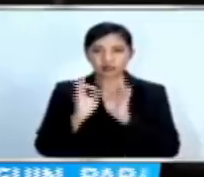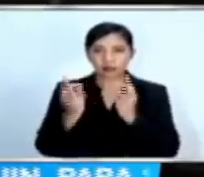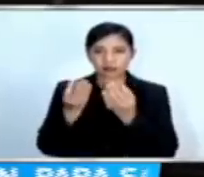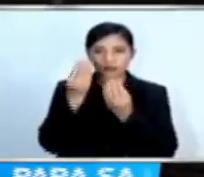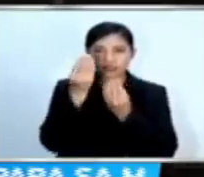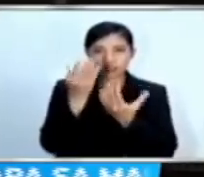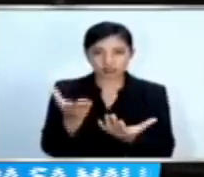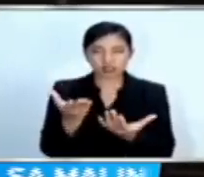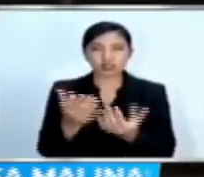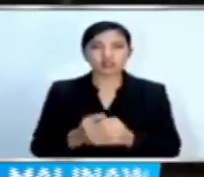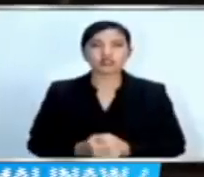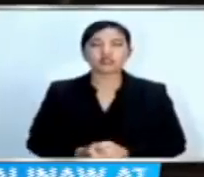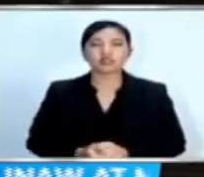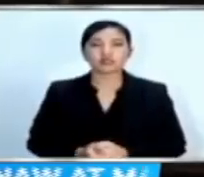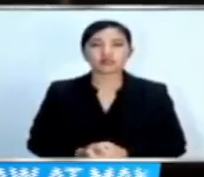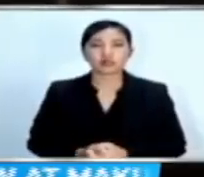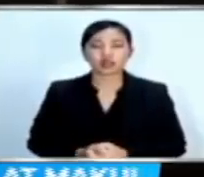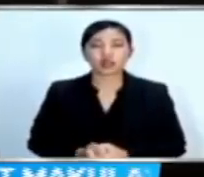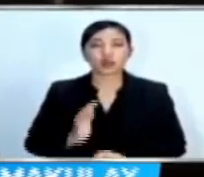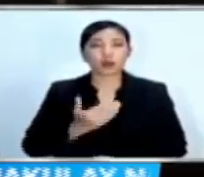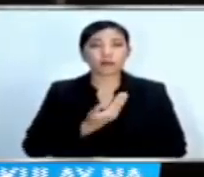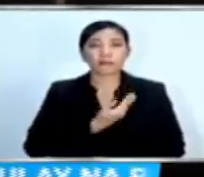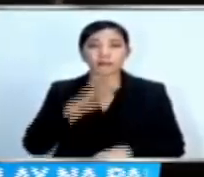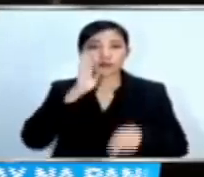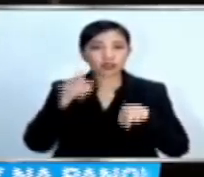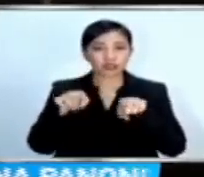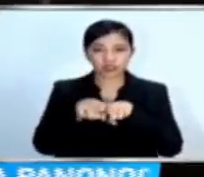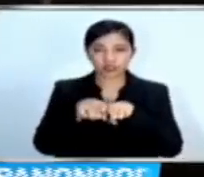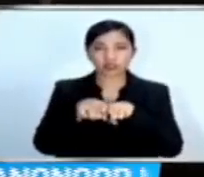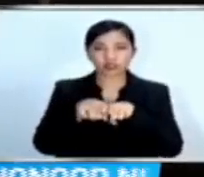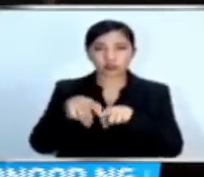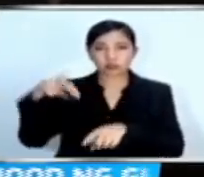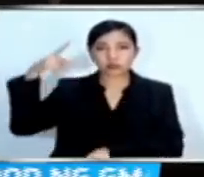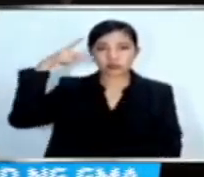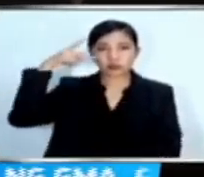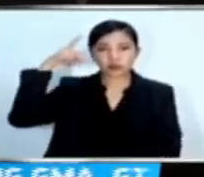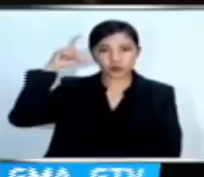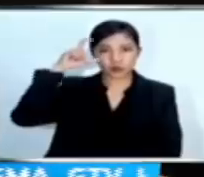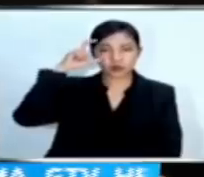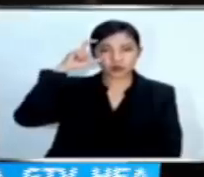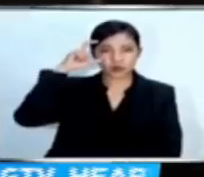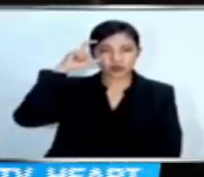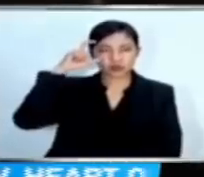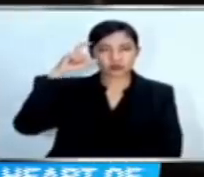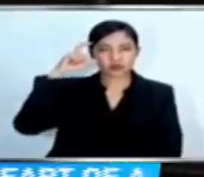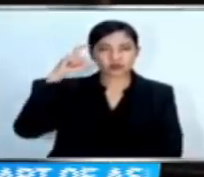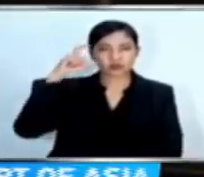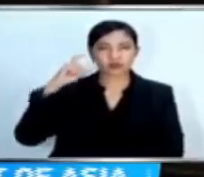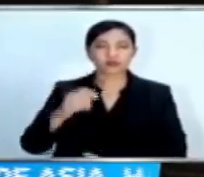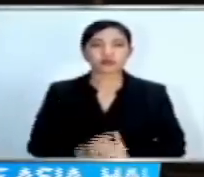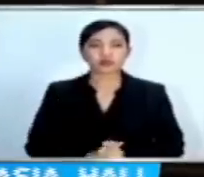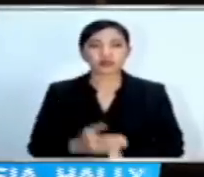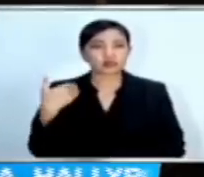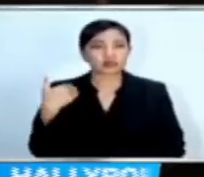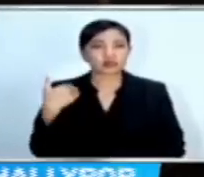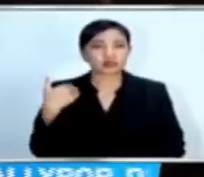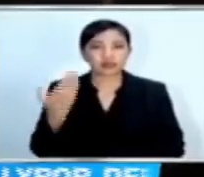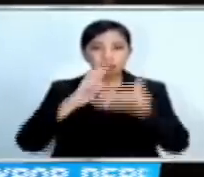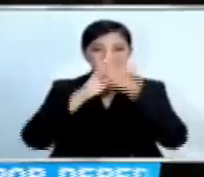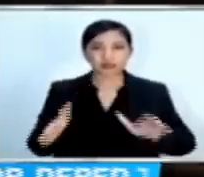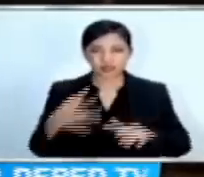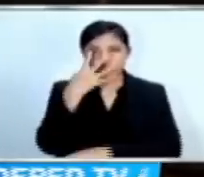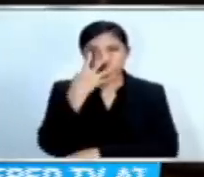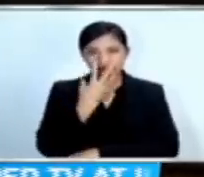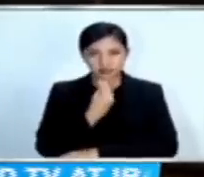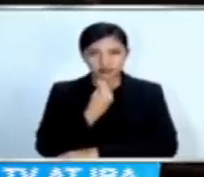confirming that our brother, Benigno Noynoy S. Aquino III, died peacefully in his sleep. His